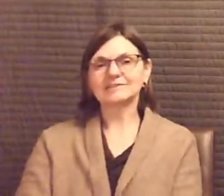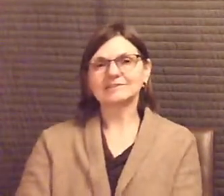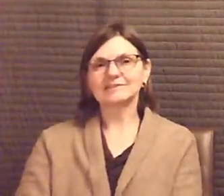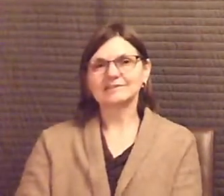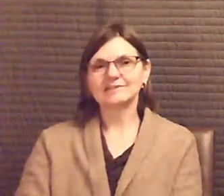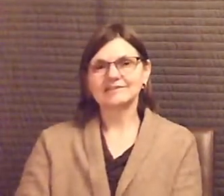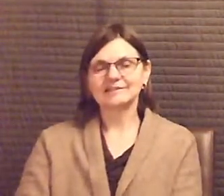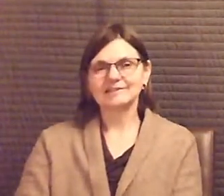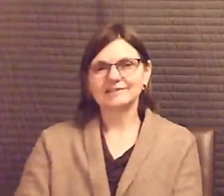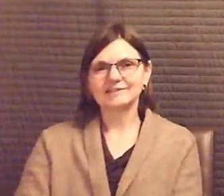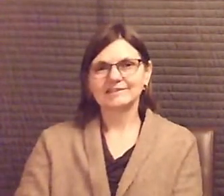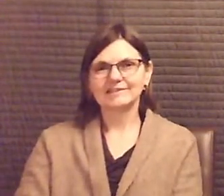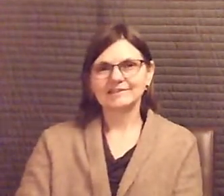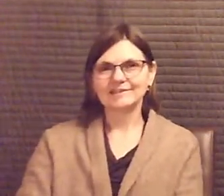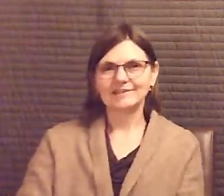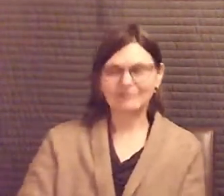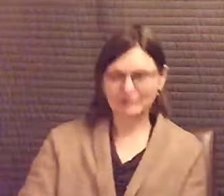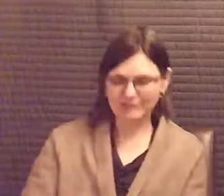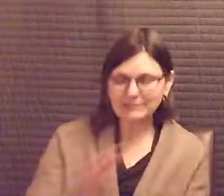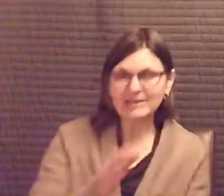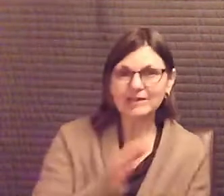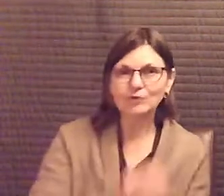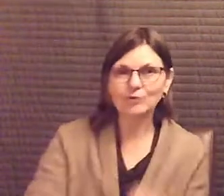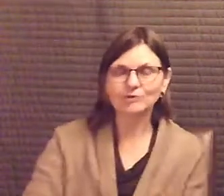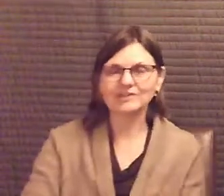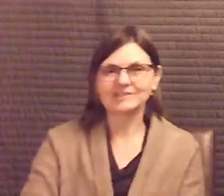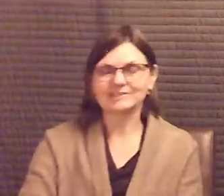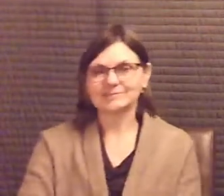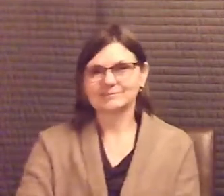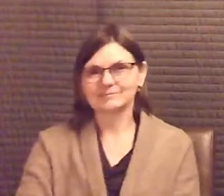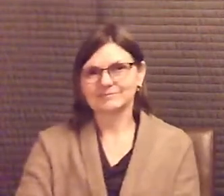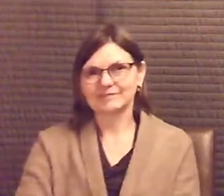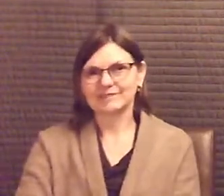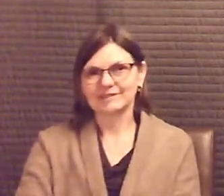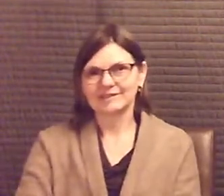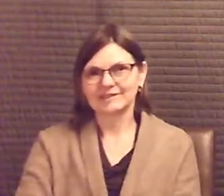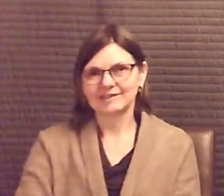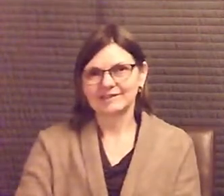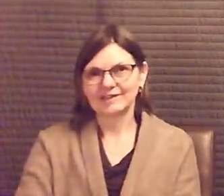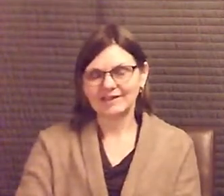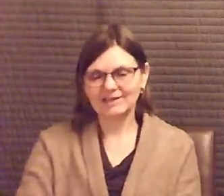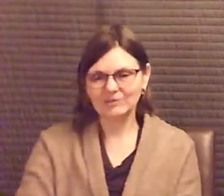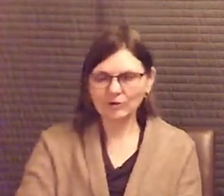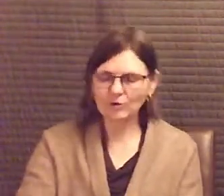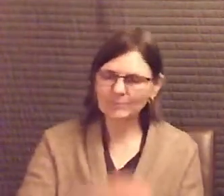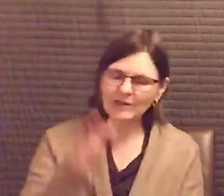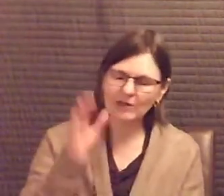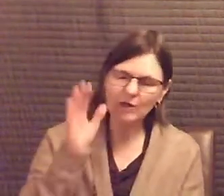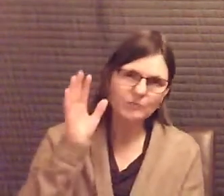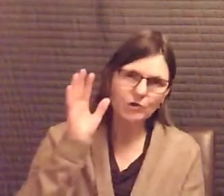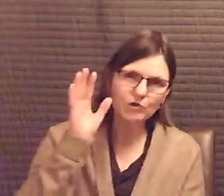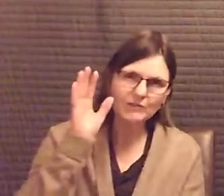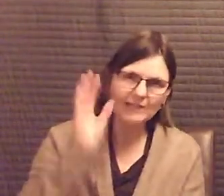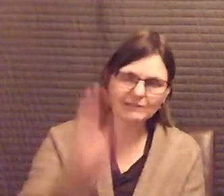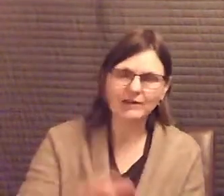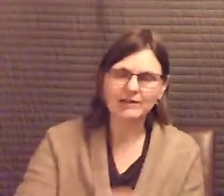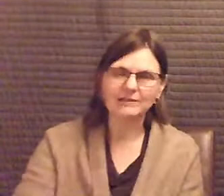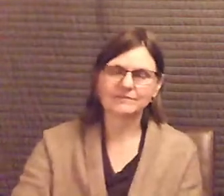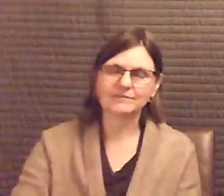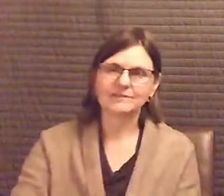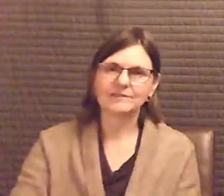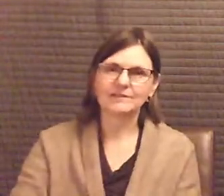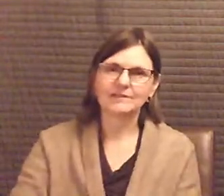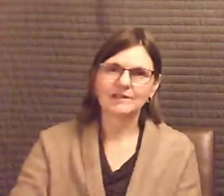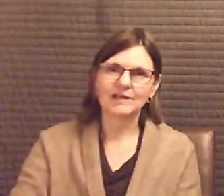zwart maar ik wat ik manier zo kon zien en van mijn vee en lopen maar op de grond laat u